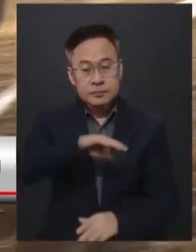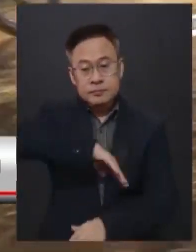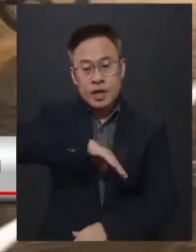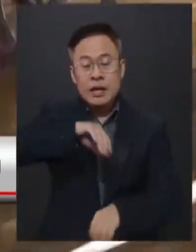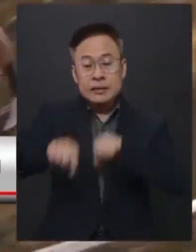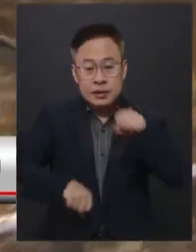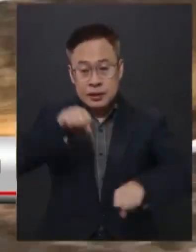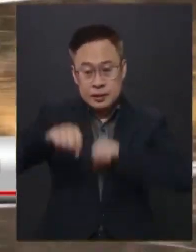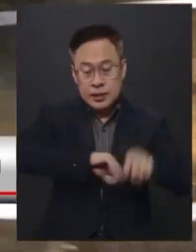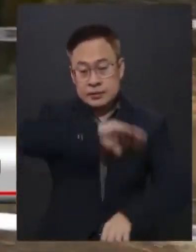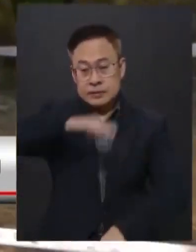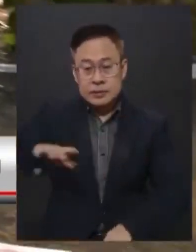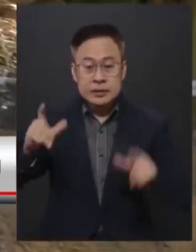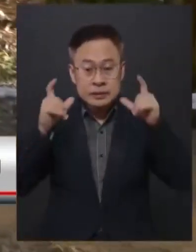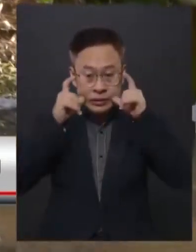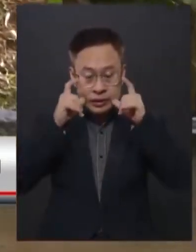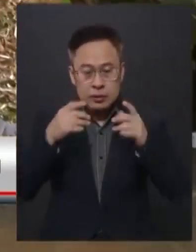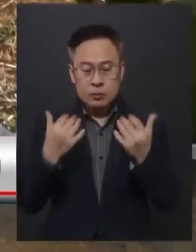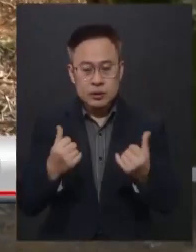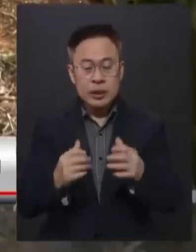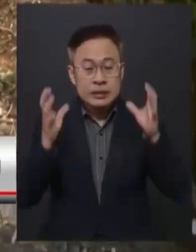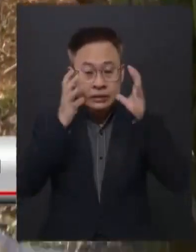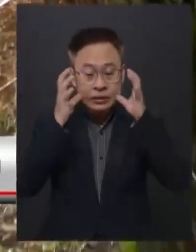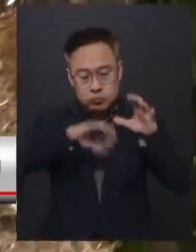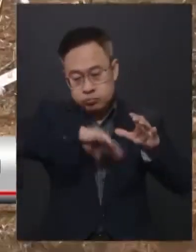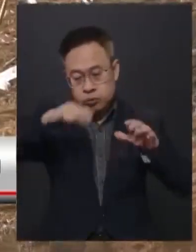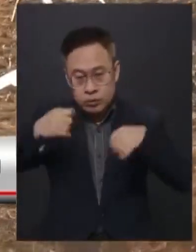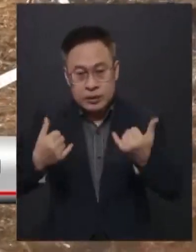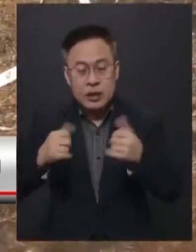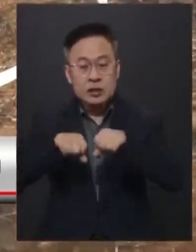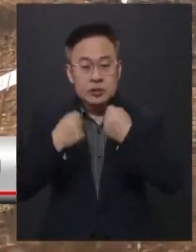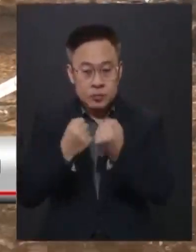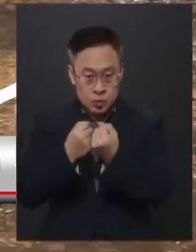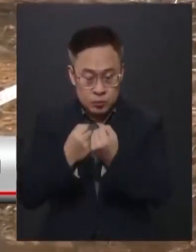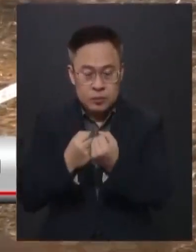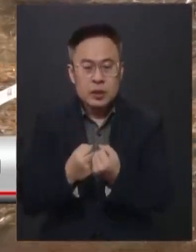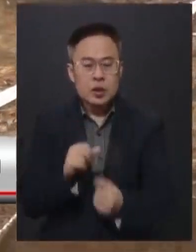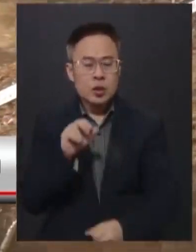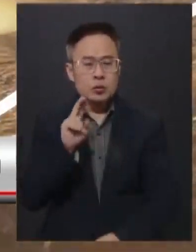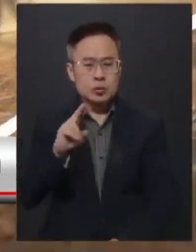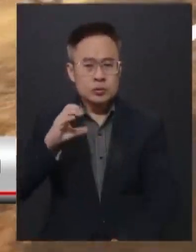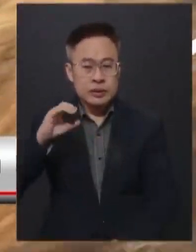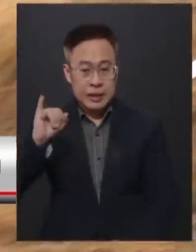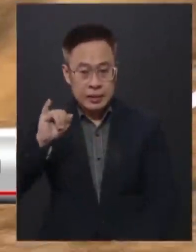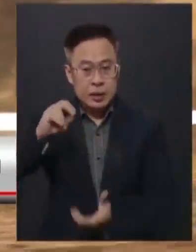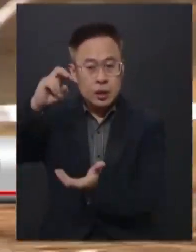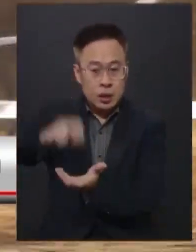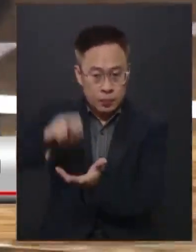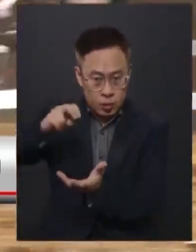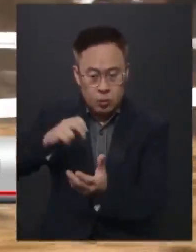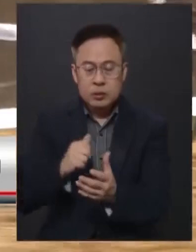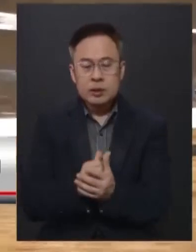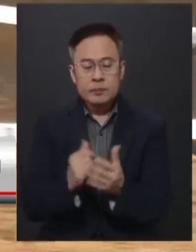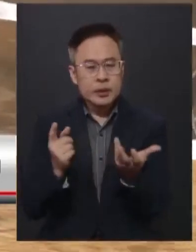ค่ะสมาคมกีฬาจักรยานเนี่ยก็ได้ลงทะเบียนกับสหพันธ์จักรยานนานาชาติหรือว่า UCI ให้เป็นการแข่งขันชิงแชมป์ประเภทระดับ